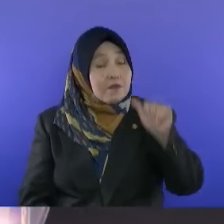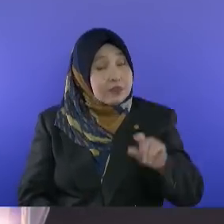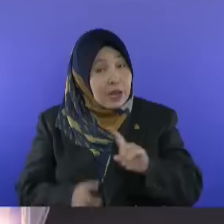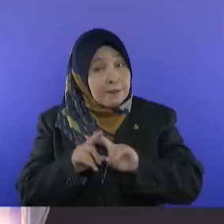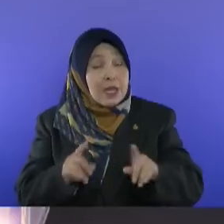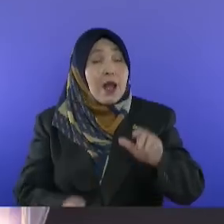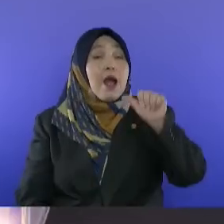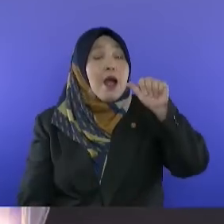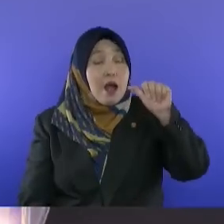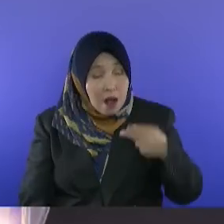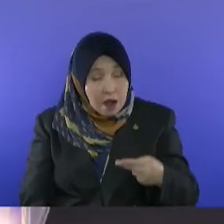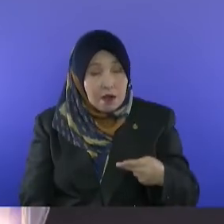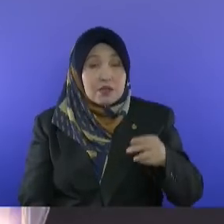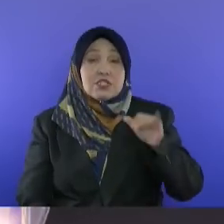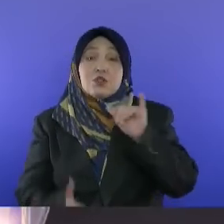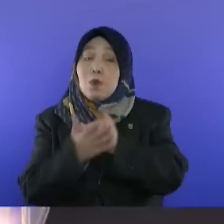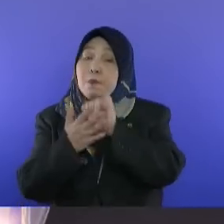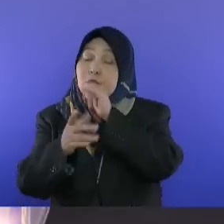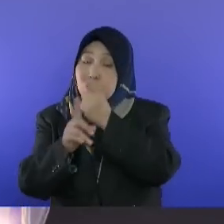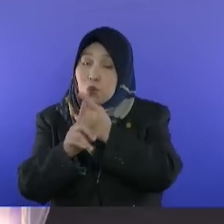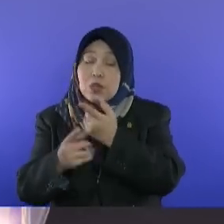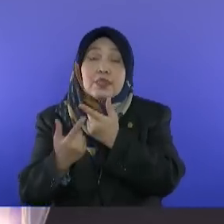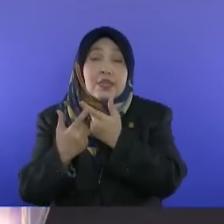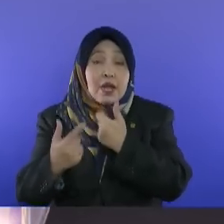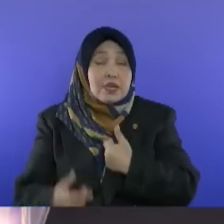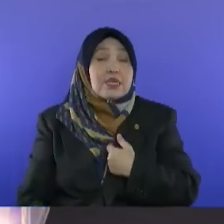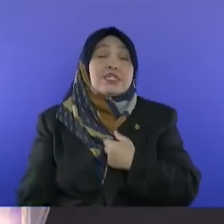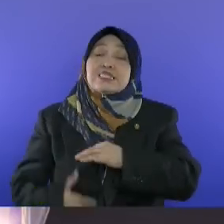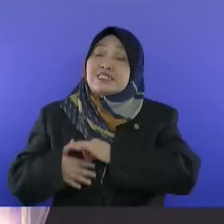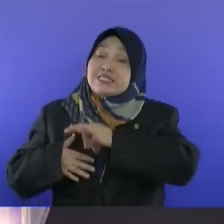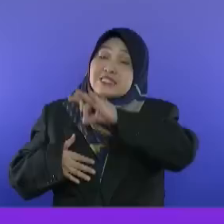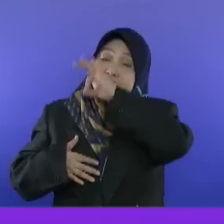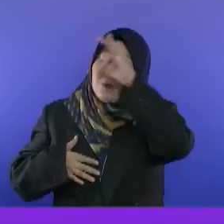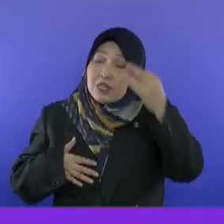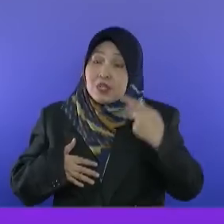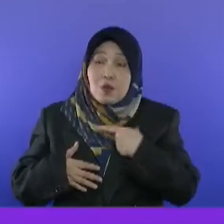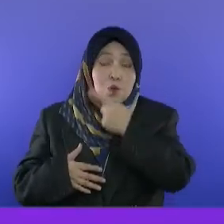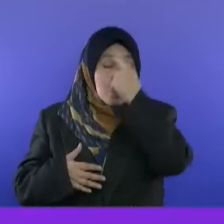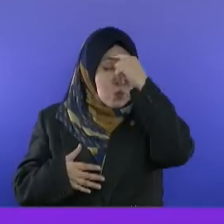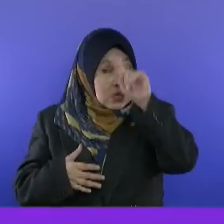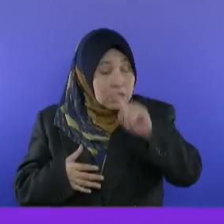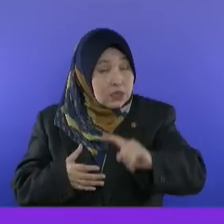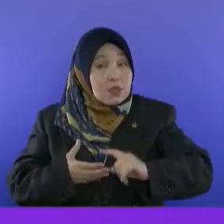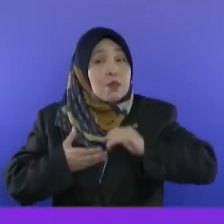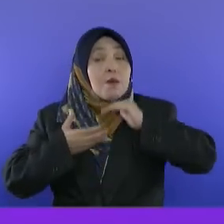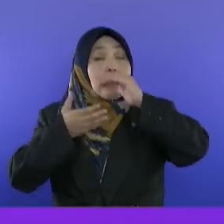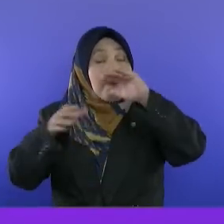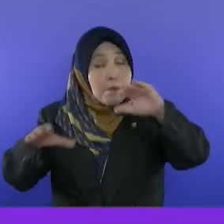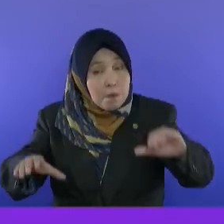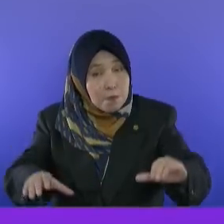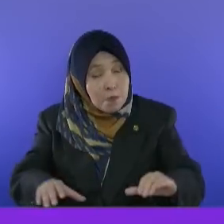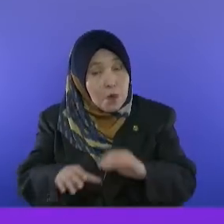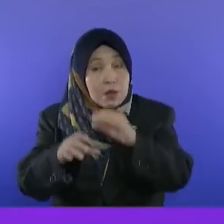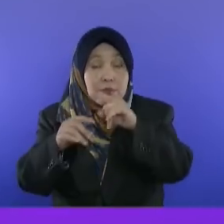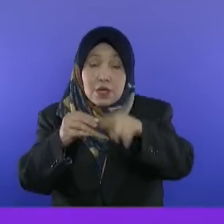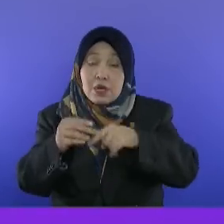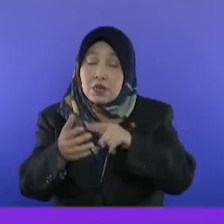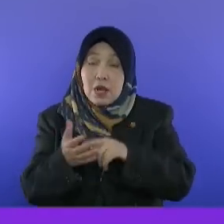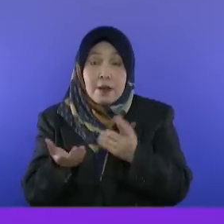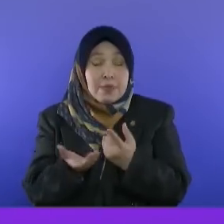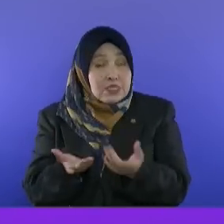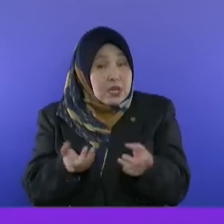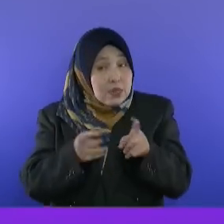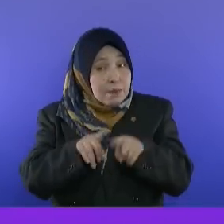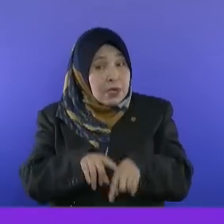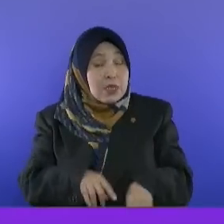itu maksudnya betul-betul daripada jiwa kita untuk kita menunaikan perkara ini tapi apa yang berlaku oleh